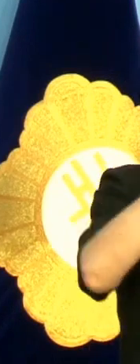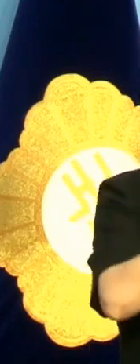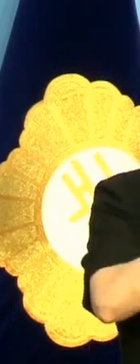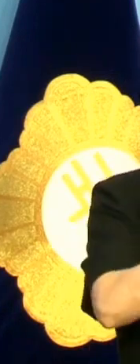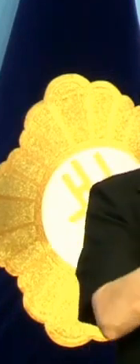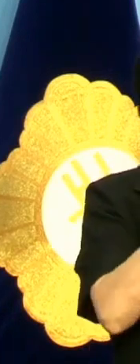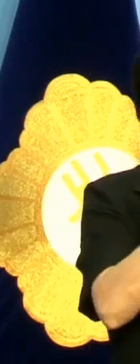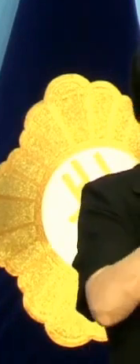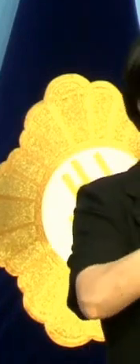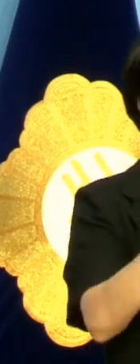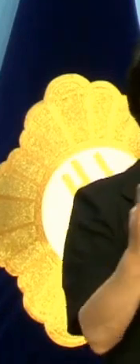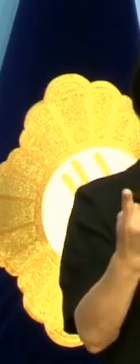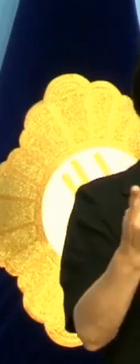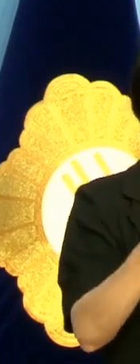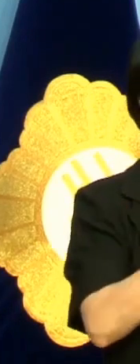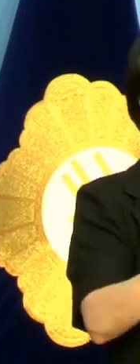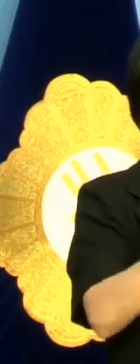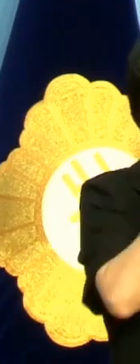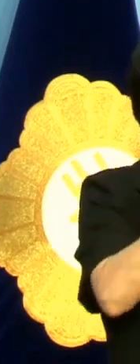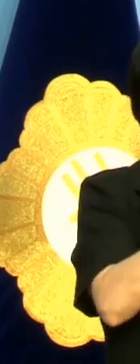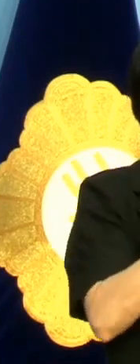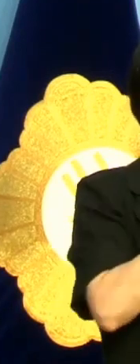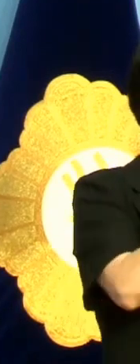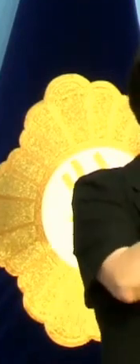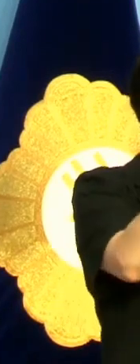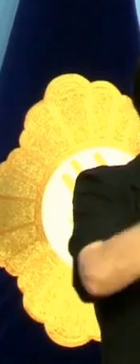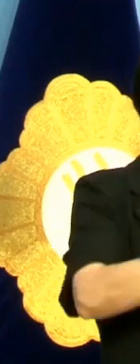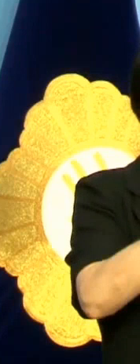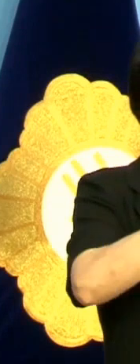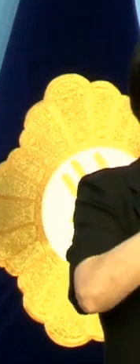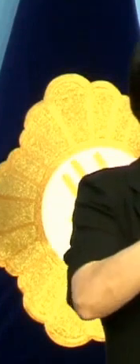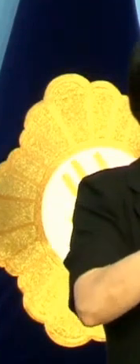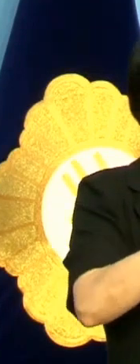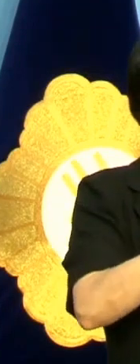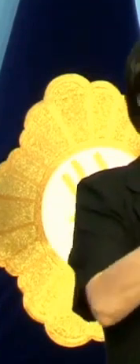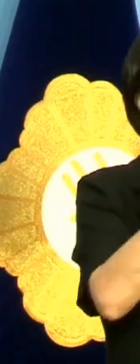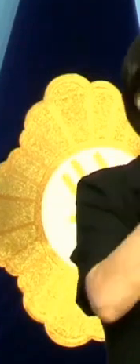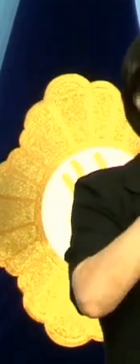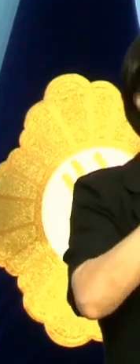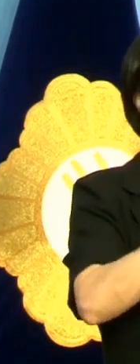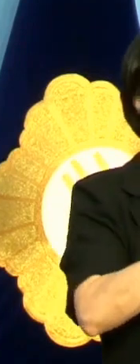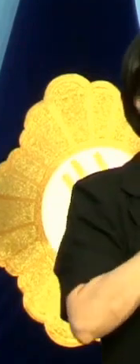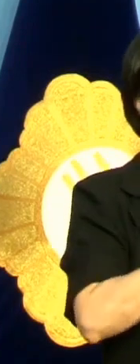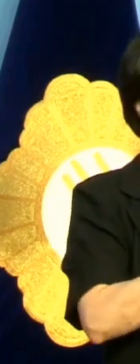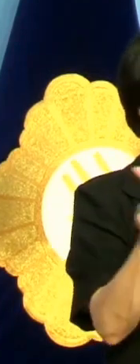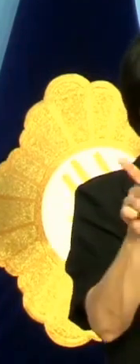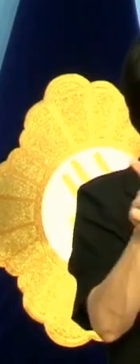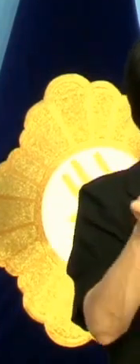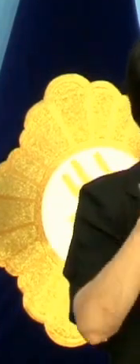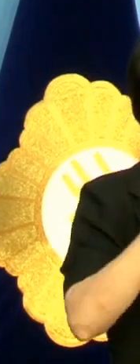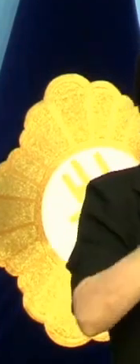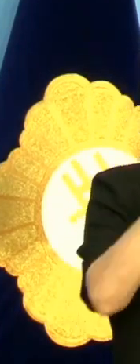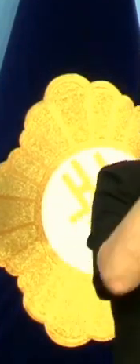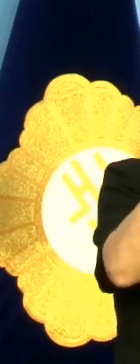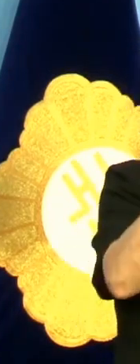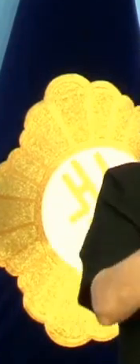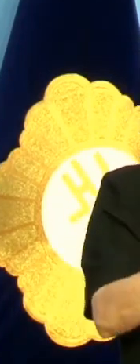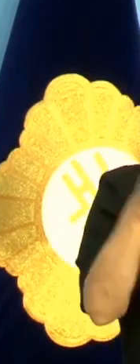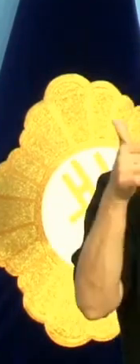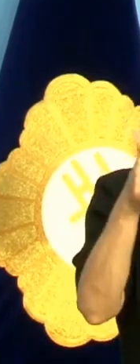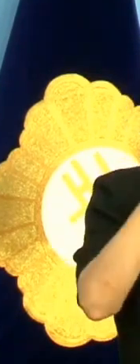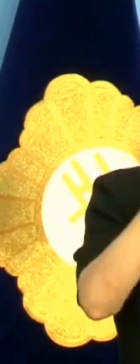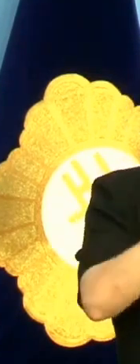가치 변동 가족 재산 산입 등 합리적 사유 외에 현금성자산 증가와